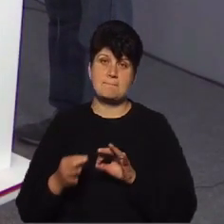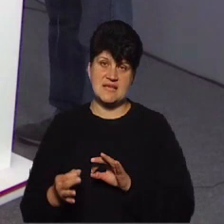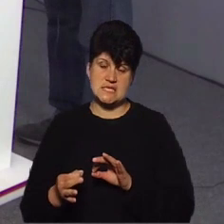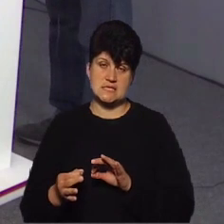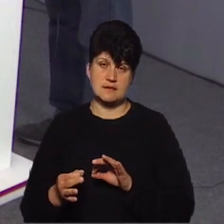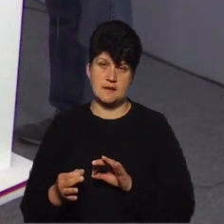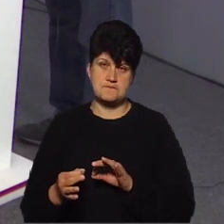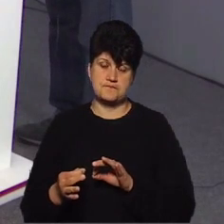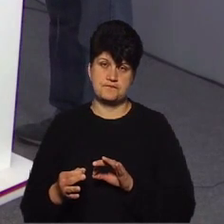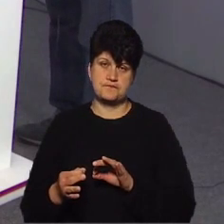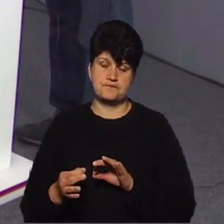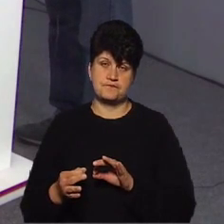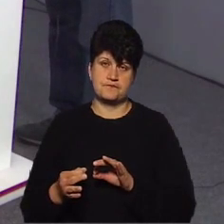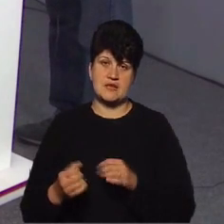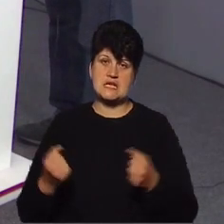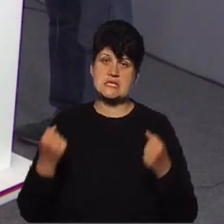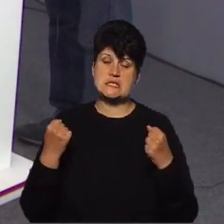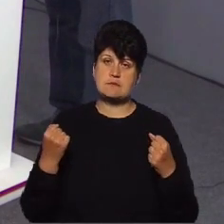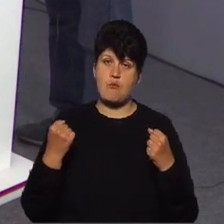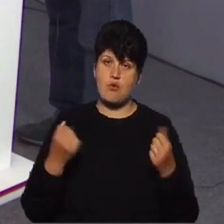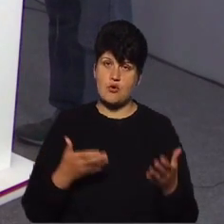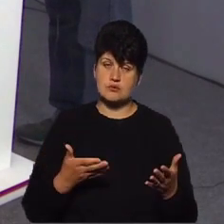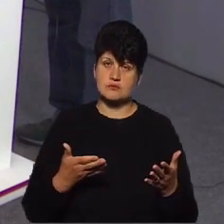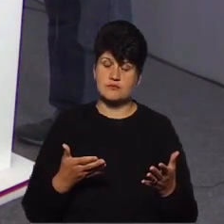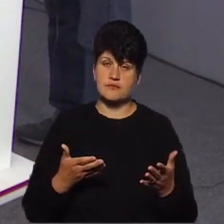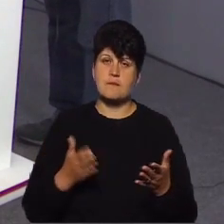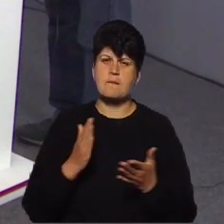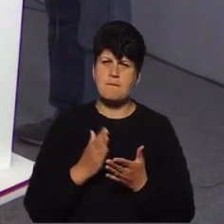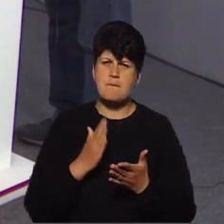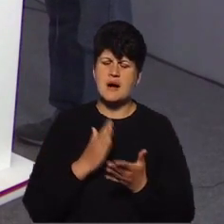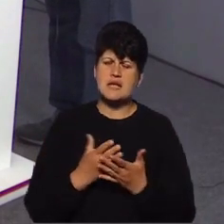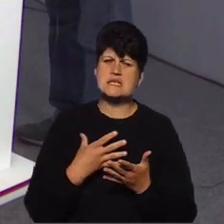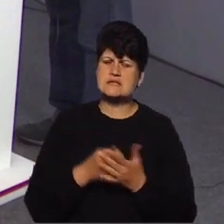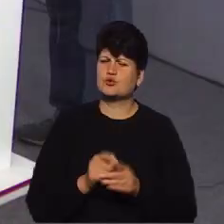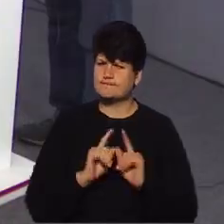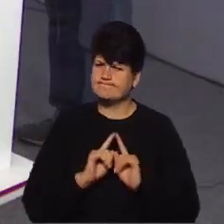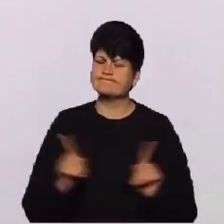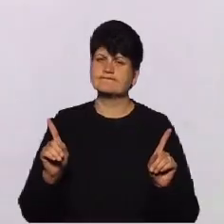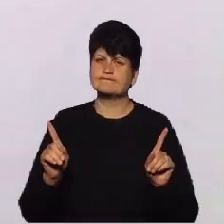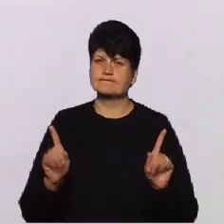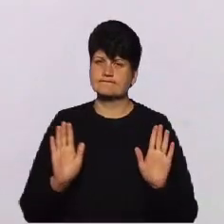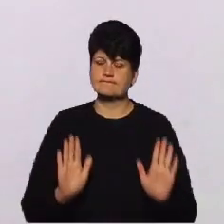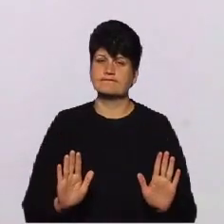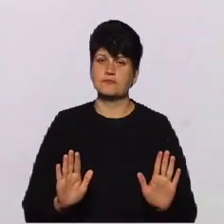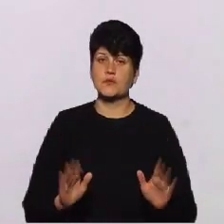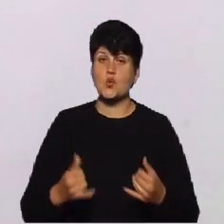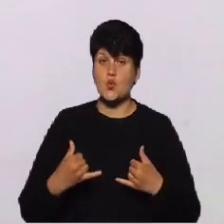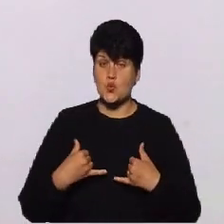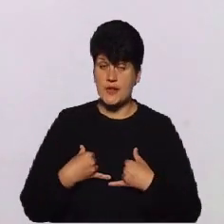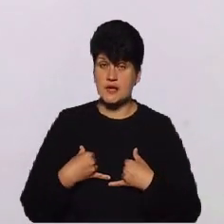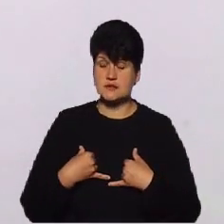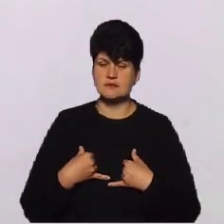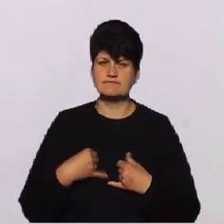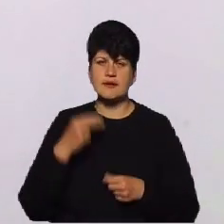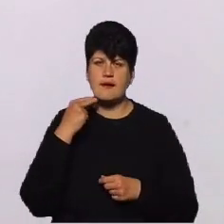це паралімпійський спорт, тобто вони більше має свою специфіку. Має свою специфіку. У нас найкраще